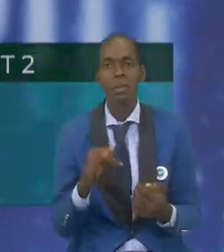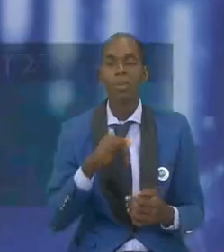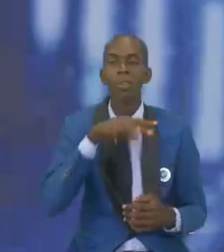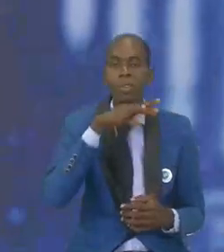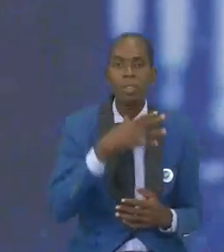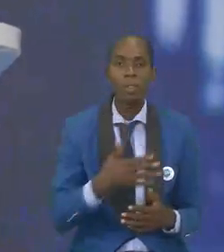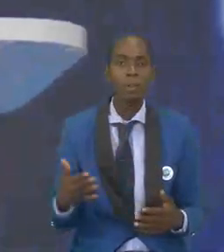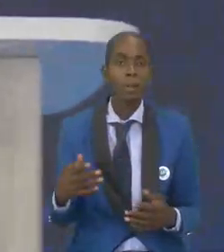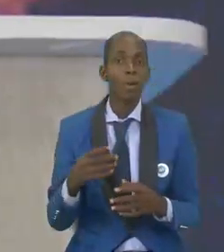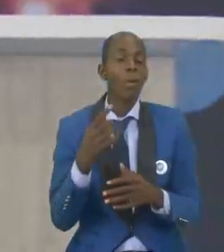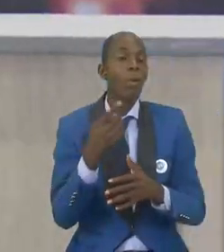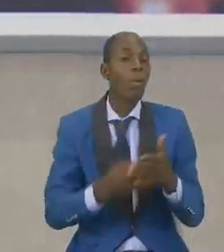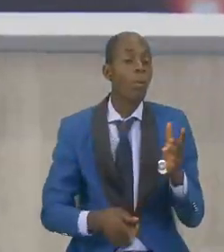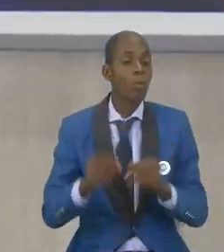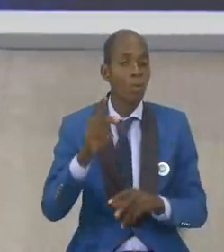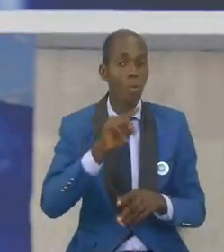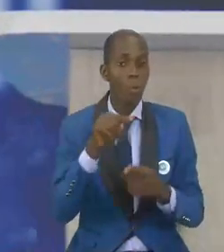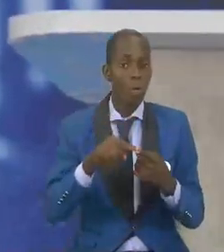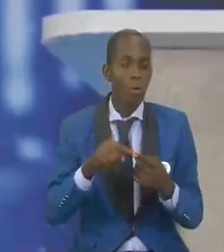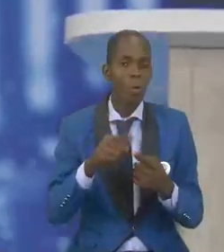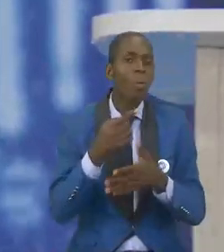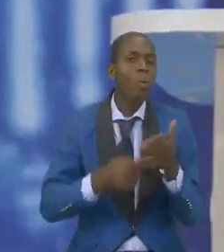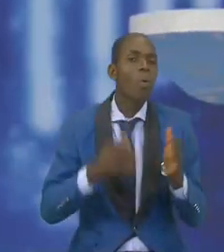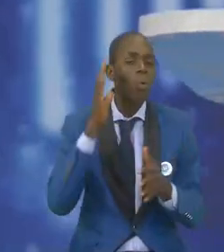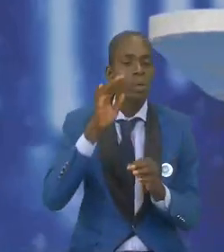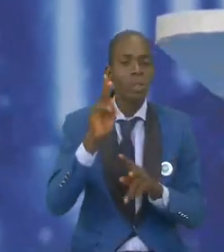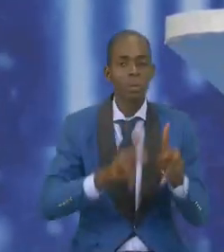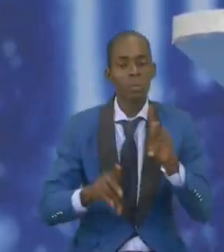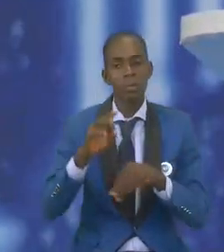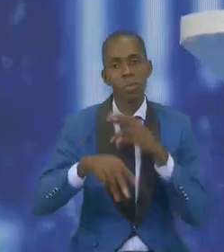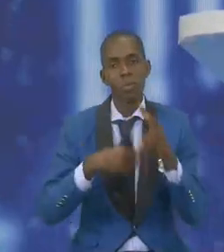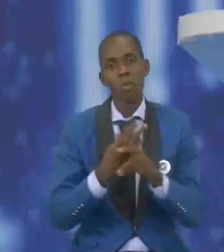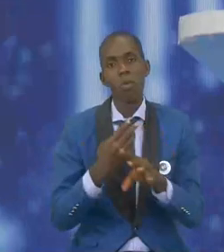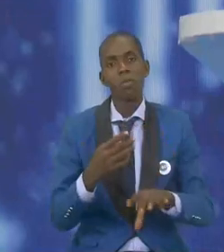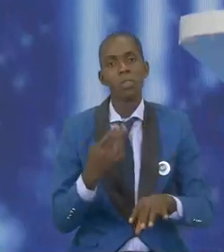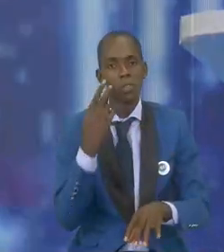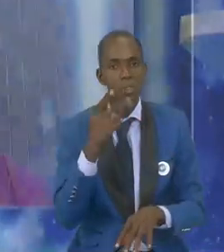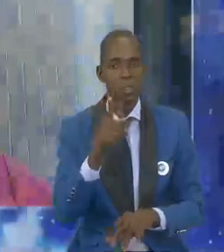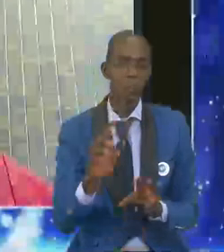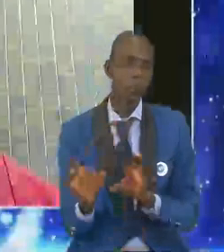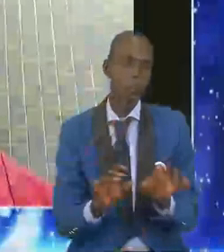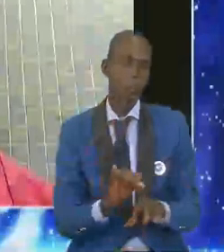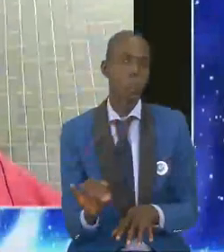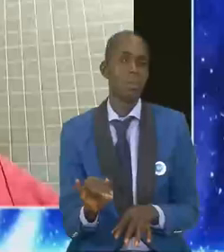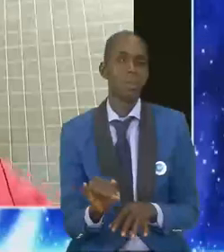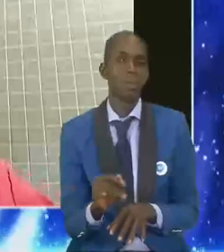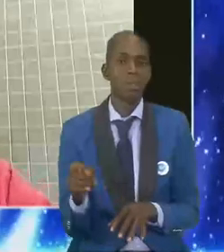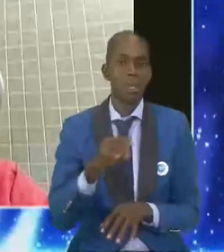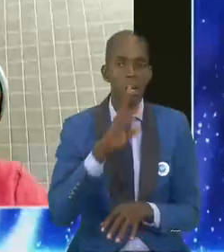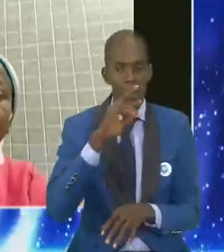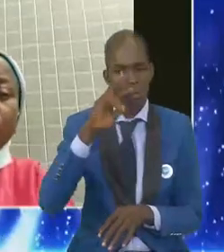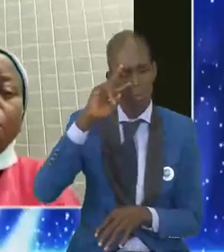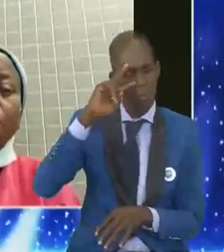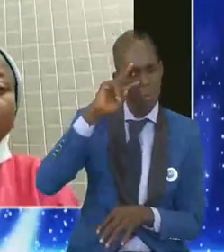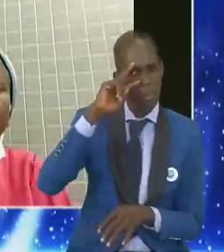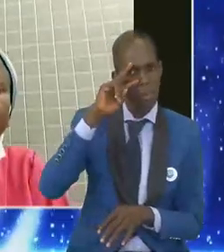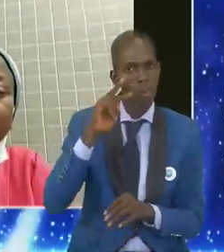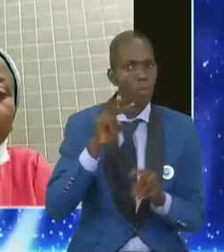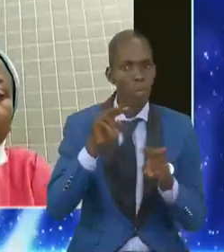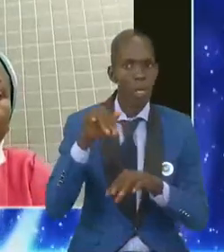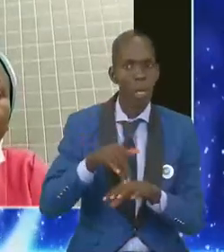quelque chose d'un pur ce que les gens du monde qu'est-ce qui te trouveront en train de faire ils sont ils